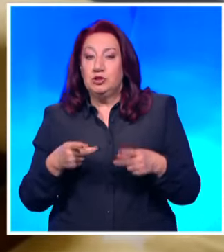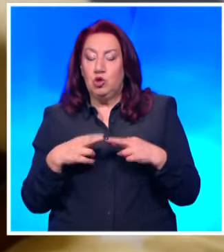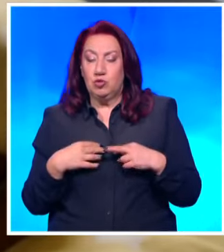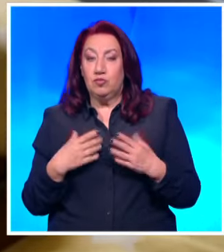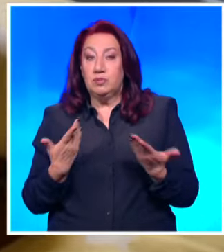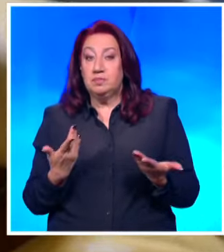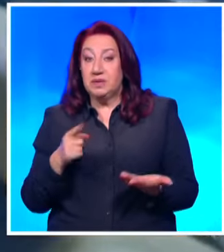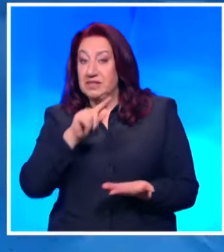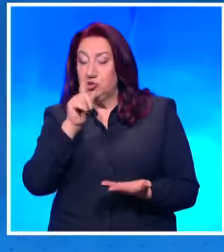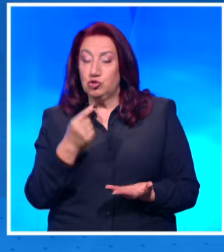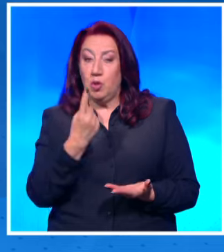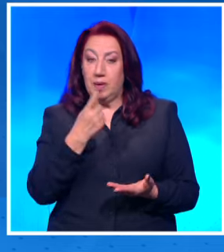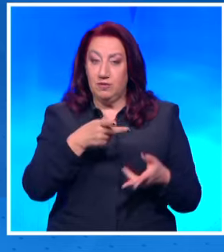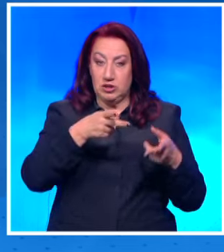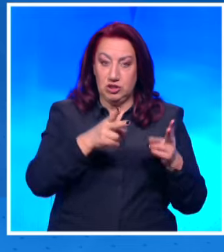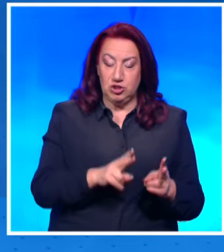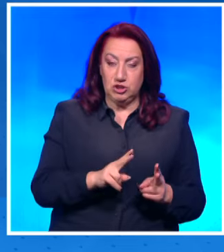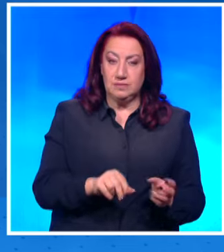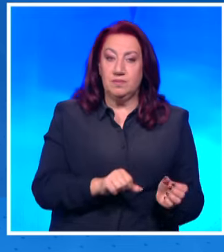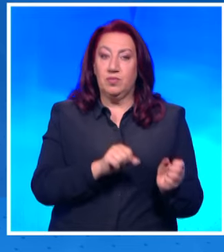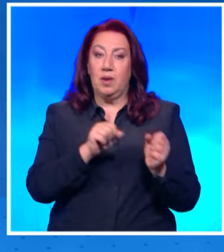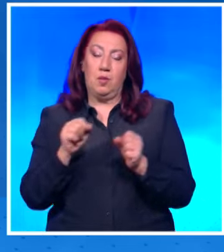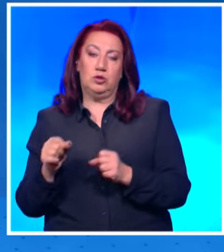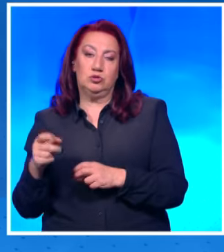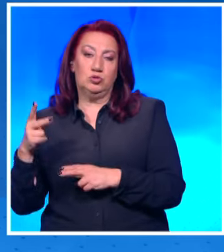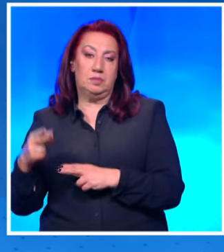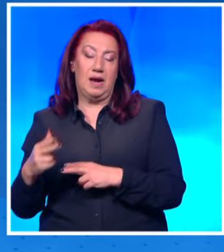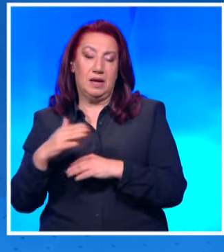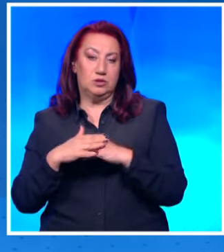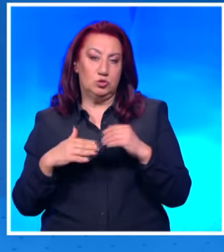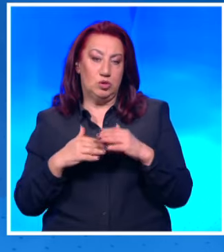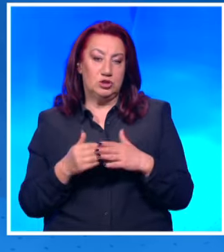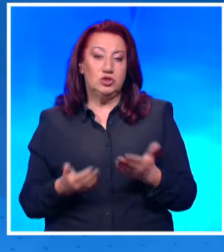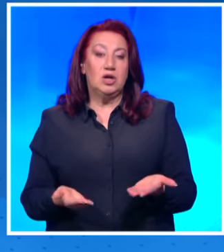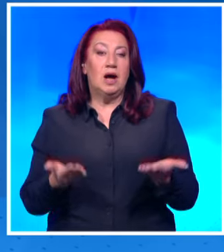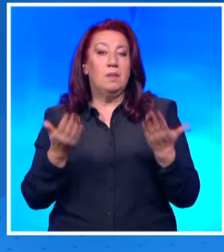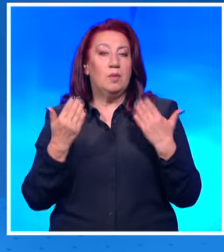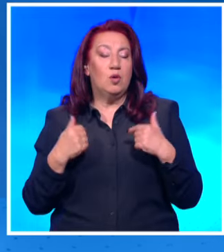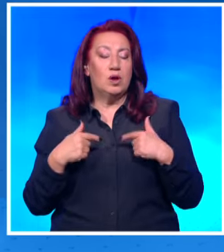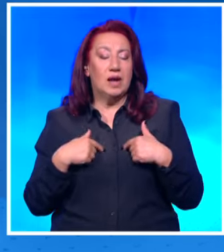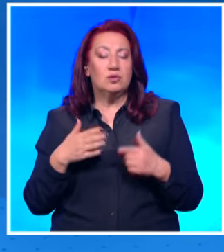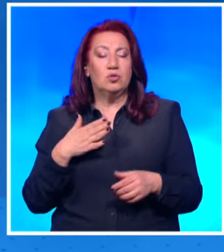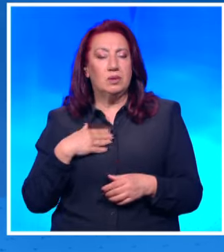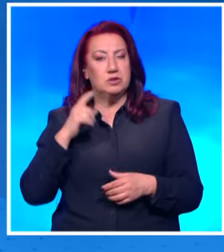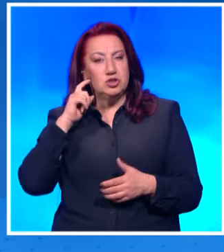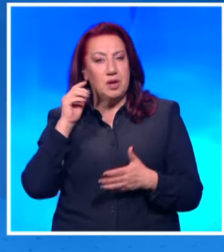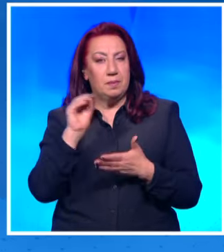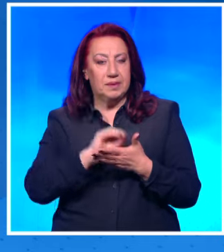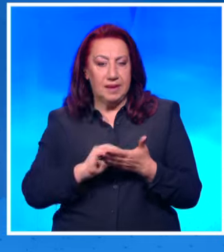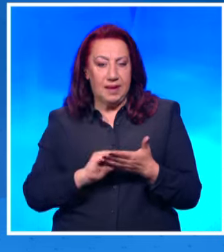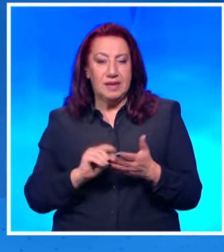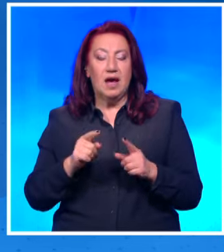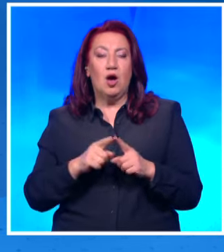спряха строежа на болницата. По-рано инвеститорите излязоха с позиция, в която питат какви са фактите, които, цитирам, застрашават